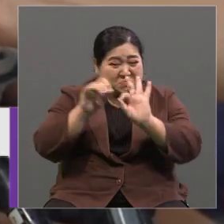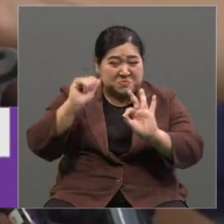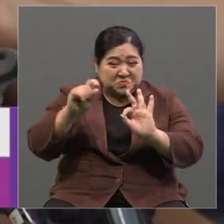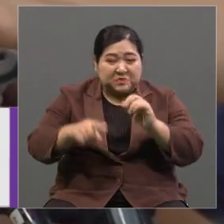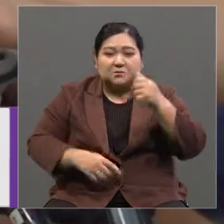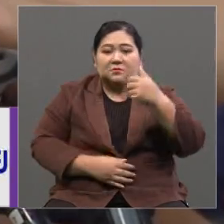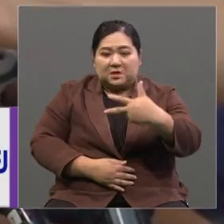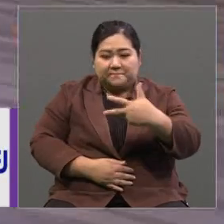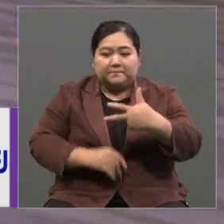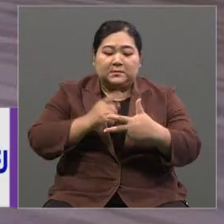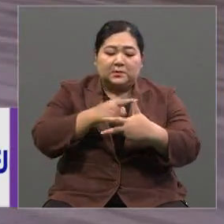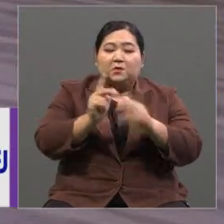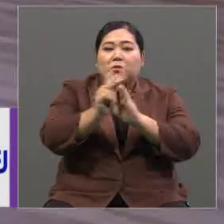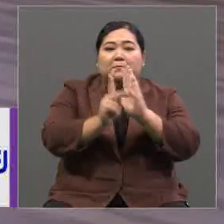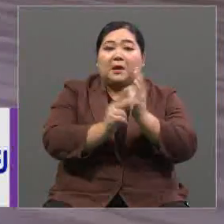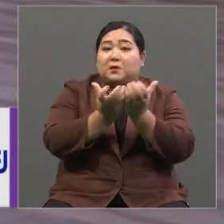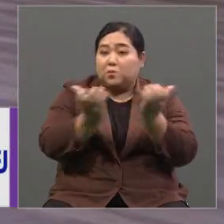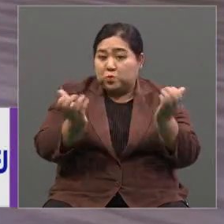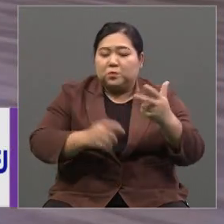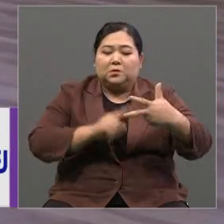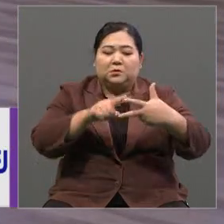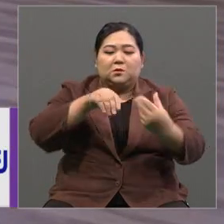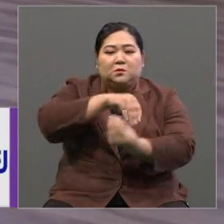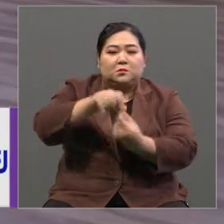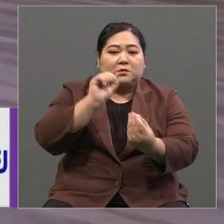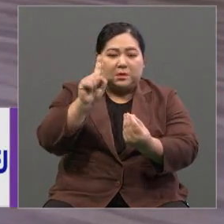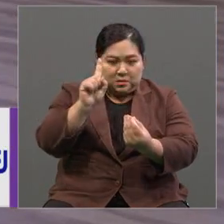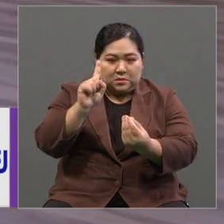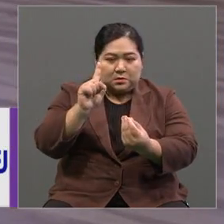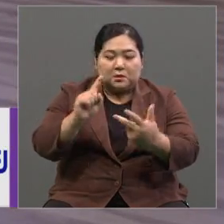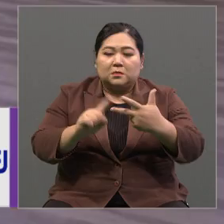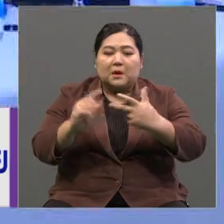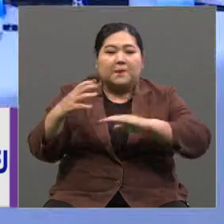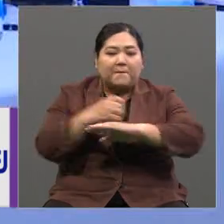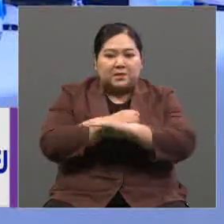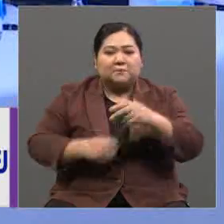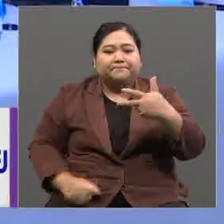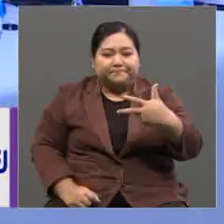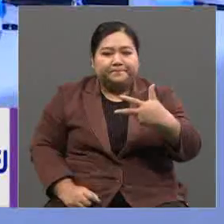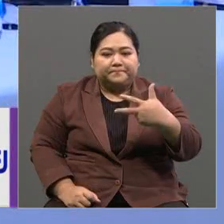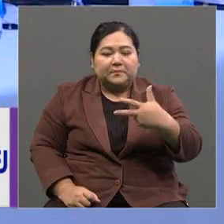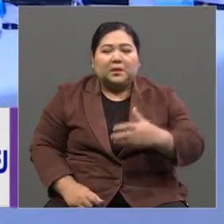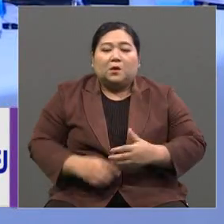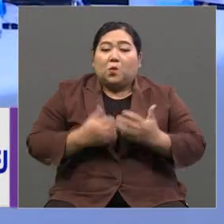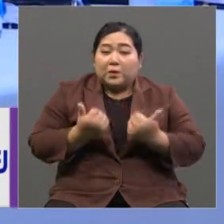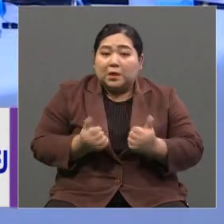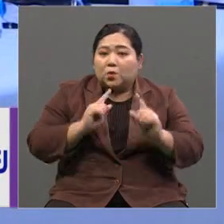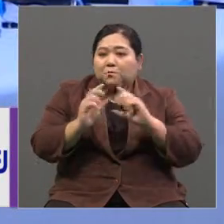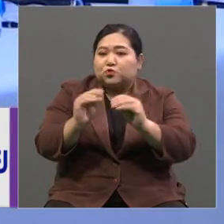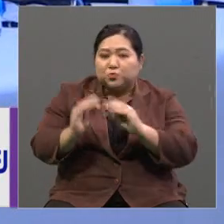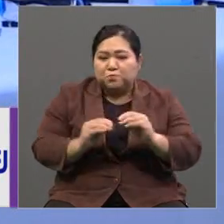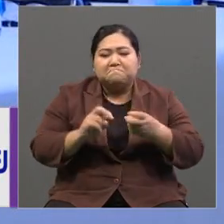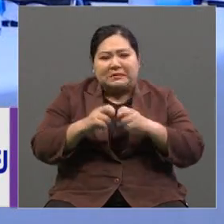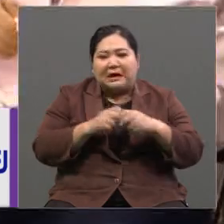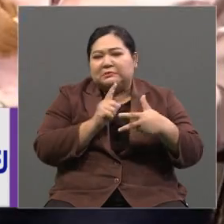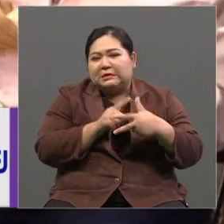ก็คือเรื่องของรัฐธรรมนูญเรื่องของเศรษฐกิจการเมืองดังนั้นจะใช้เวทีของวันนี้เนี่ยคลี่คลายปัญหาดังกล่าวให้